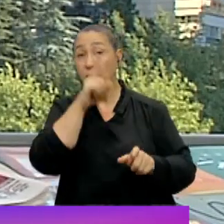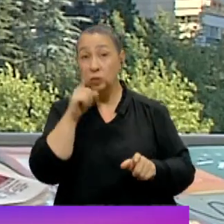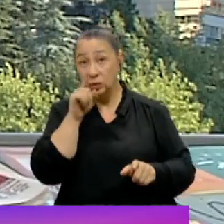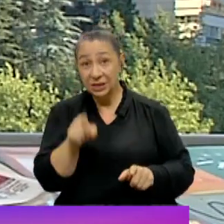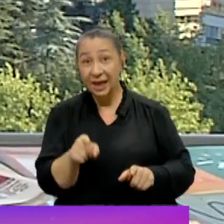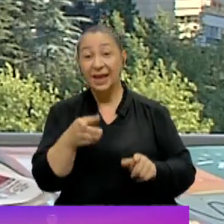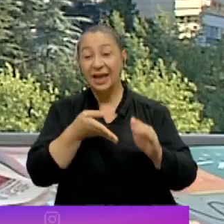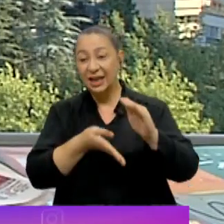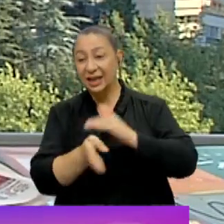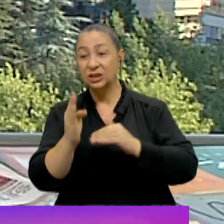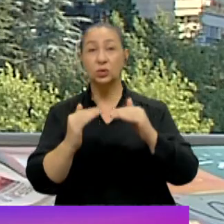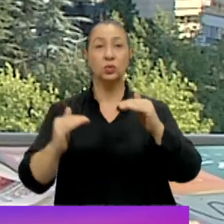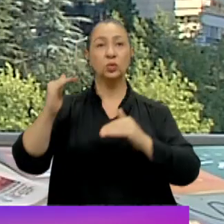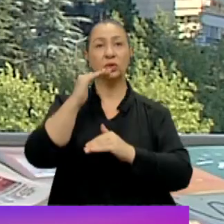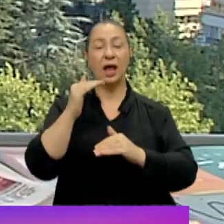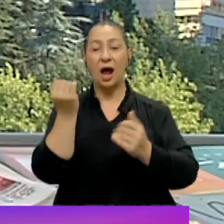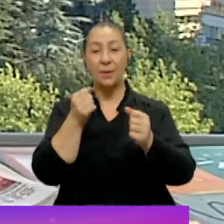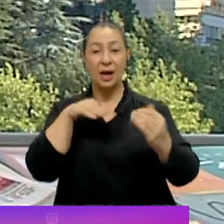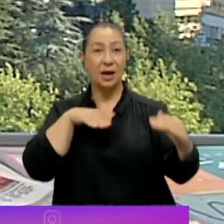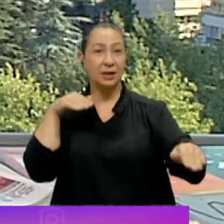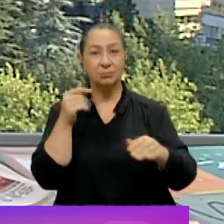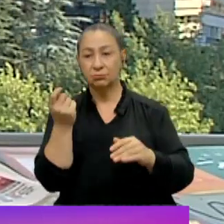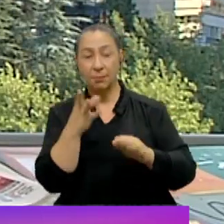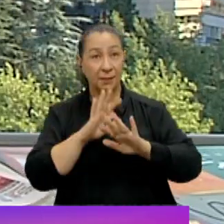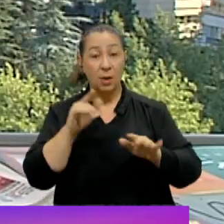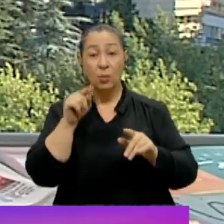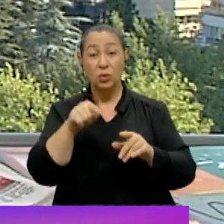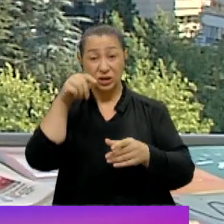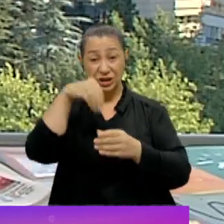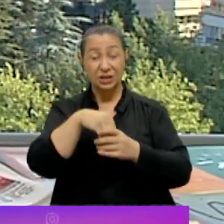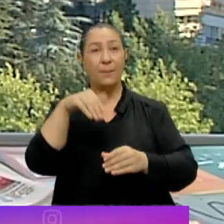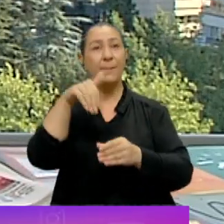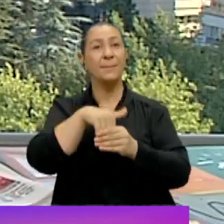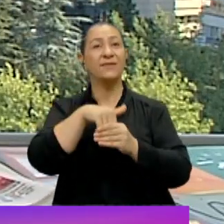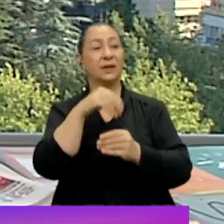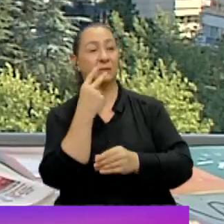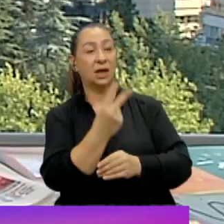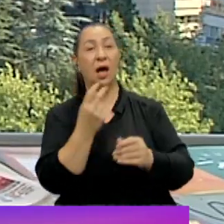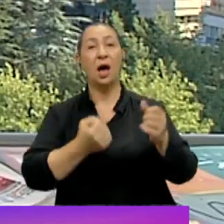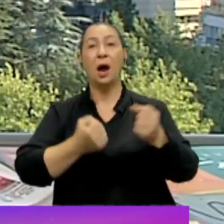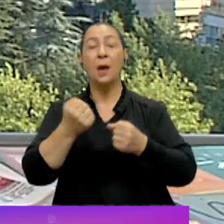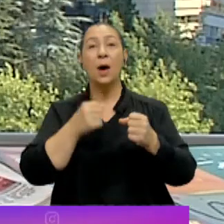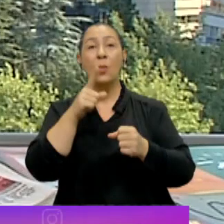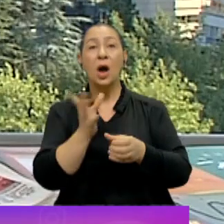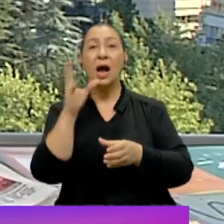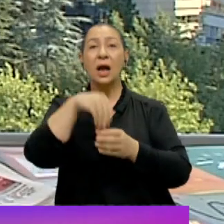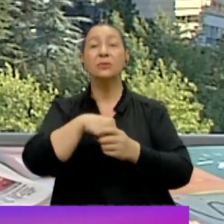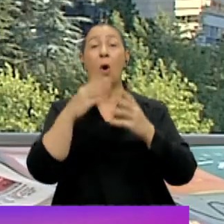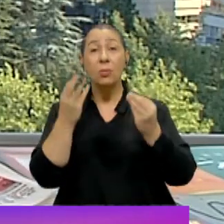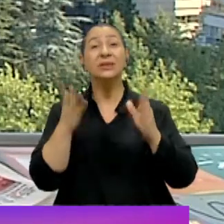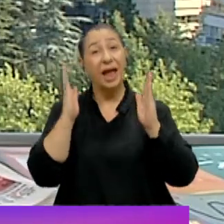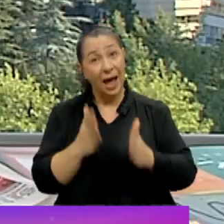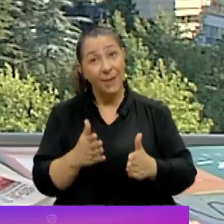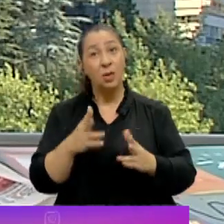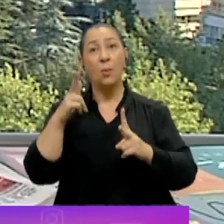nedenleriyle geçiş üstünlüğüne sahip araçlar sayılmıştır. Bu çerçevede milletvekillerinin kullandığı araç bu kapsamda olmasına